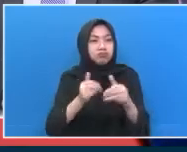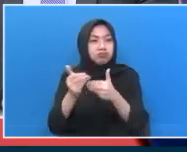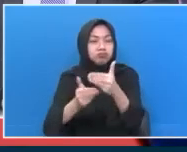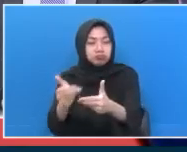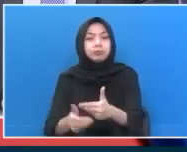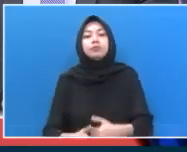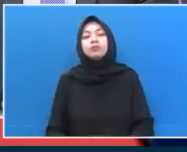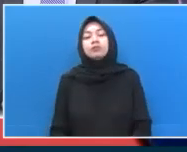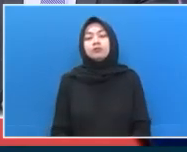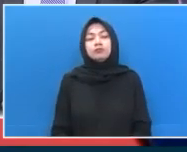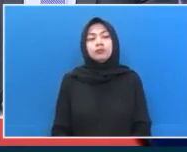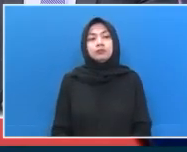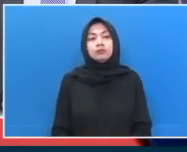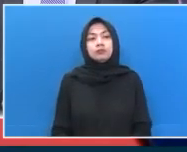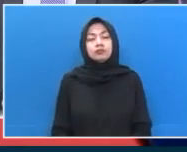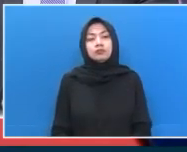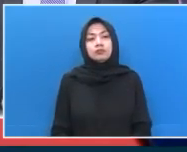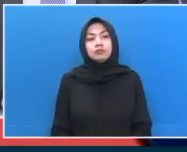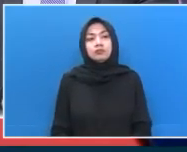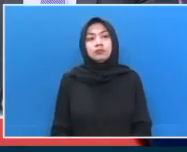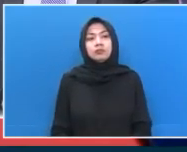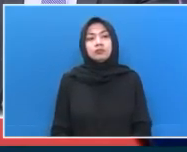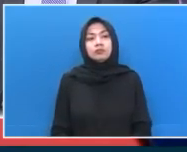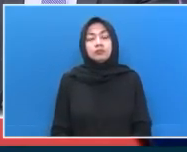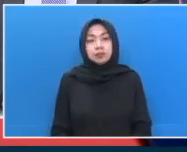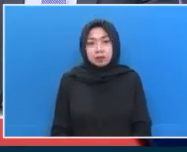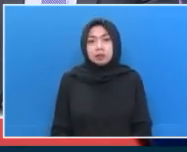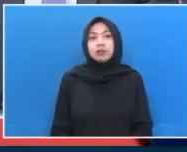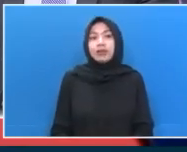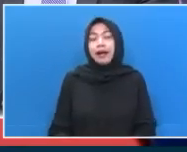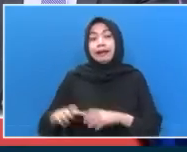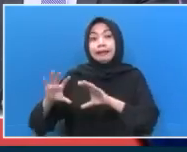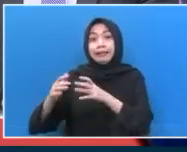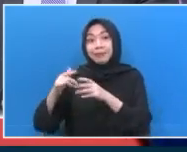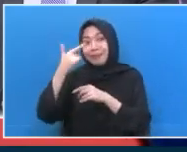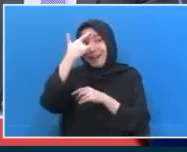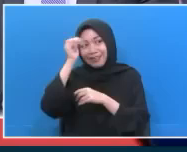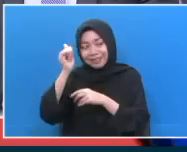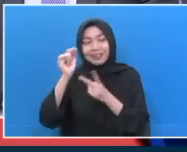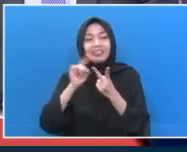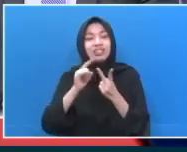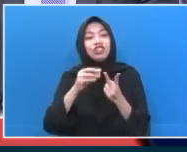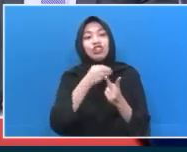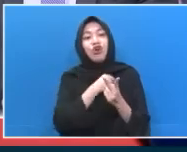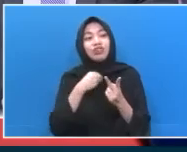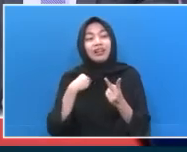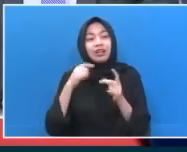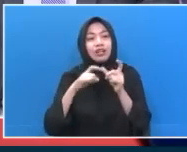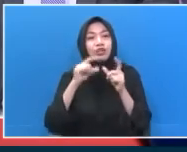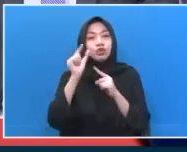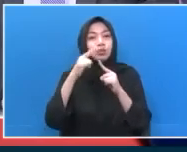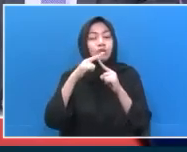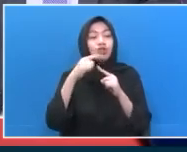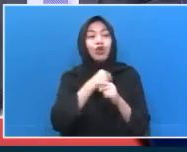kemudian kita Cocokan dengan nanti hasil dari tim ahli dari rumah sakit dokter Sutomo Surabaya yang